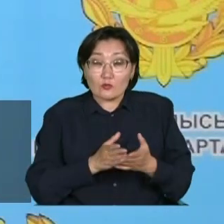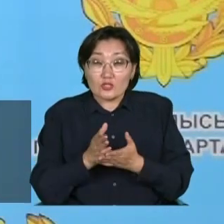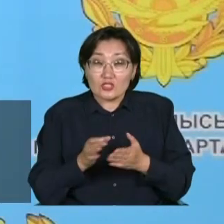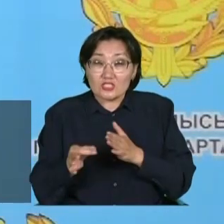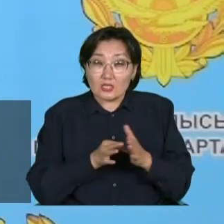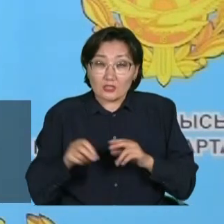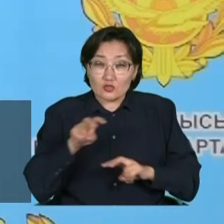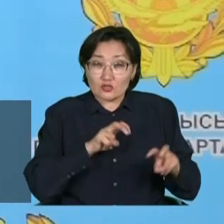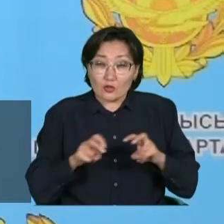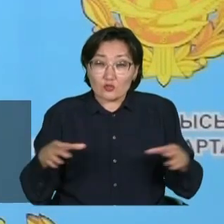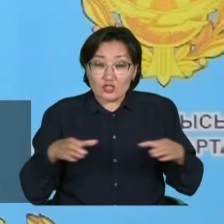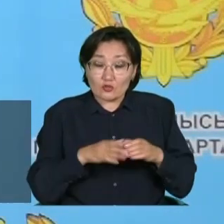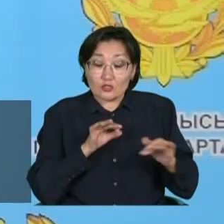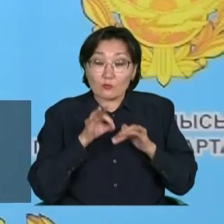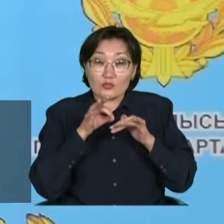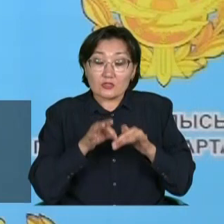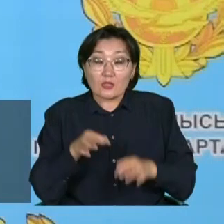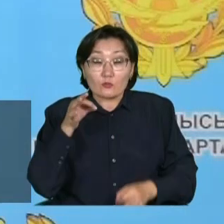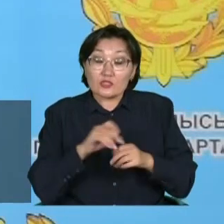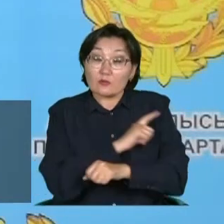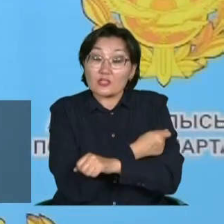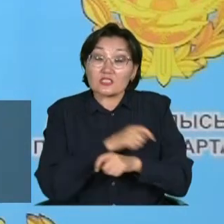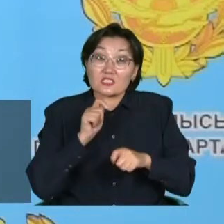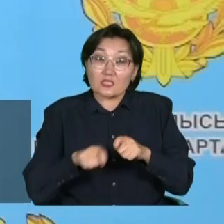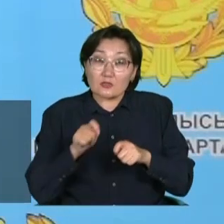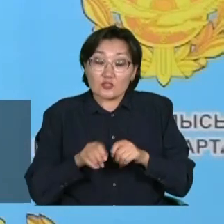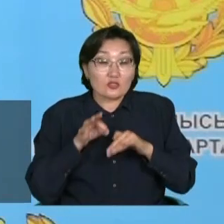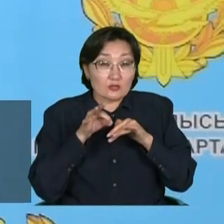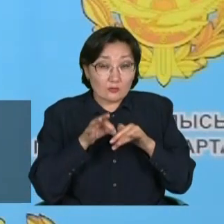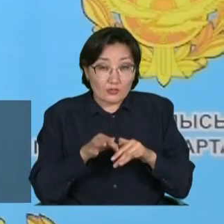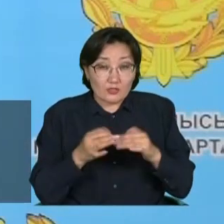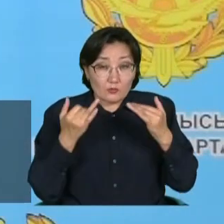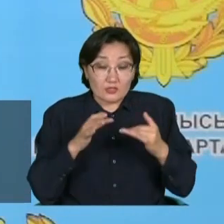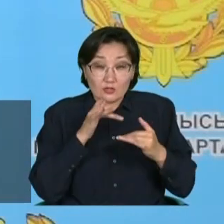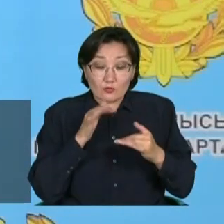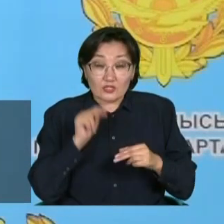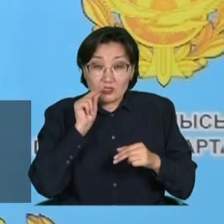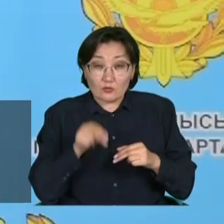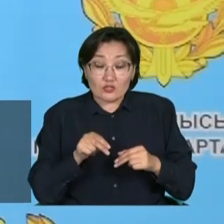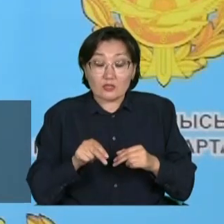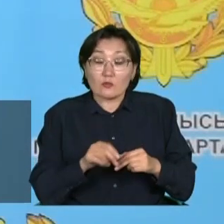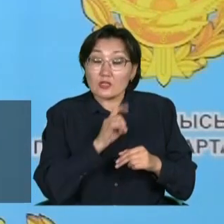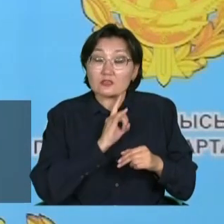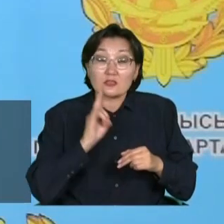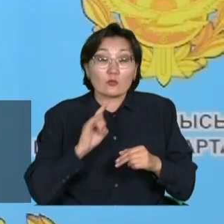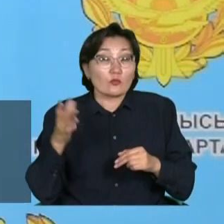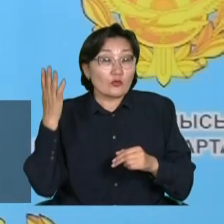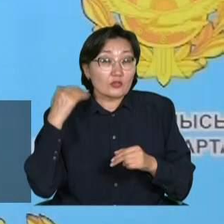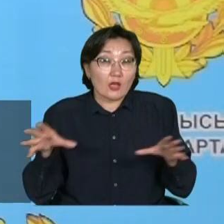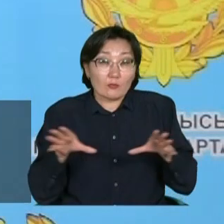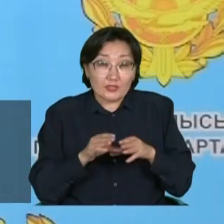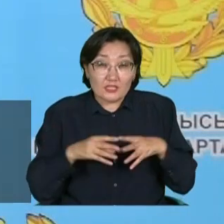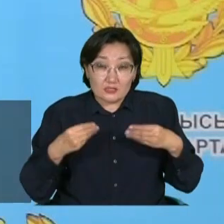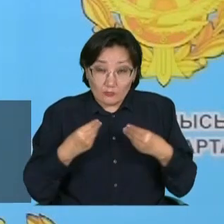іздестіру кешенді шаралары жүргізілуде. Сот медициналық сараптамасы тағайындалды. Қазіргі таңда күдікті мен жәбірленушінің бұрын азаматтық некеде